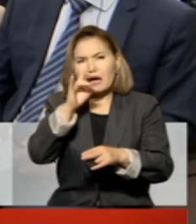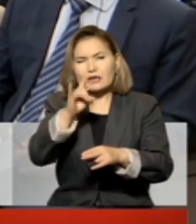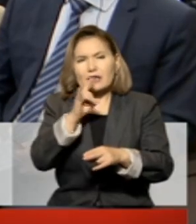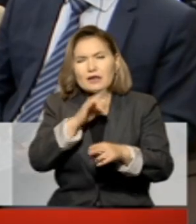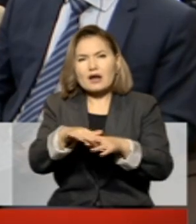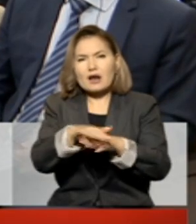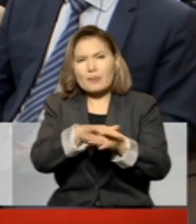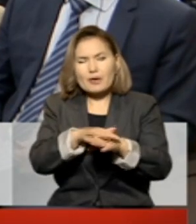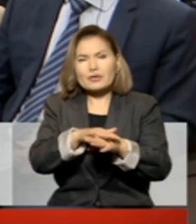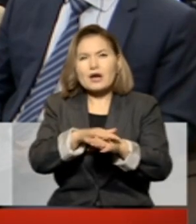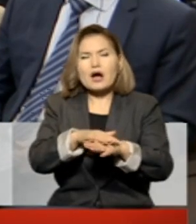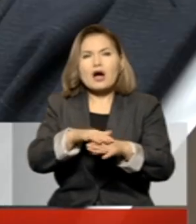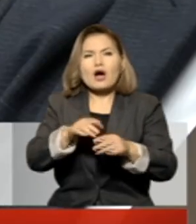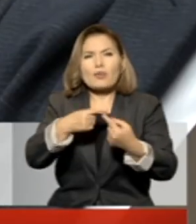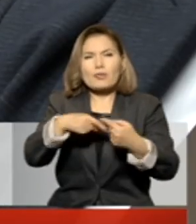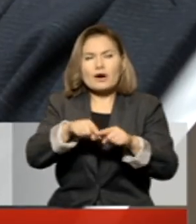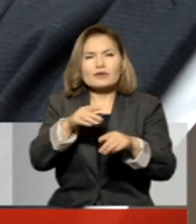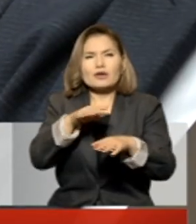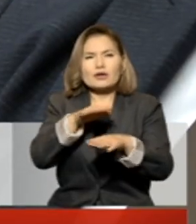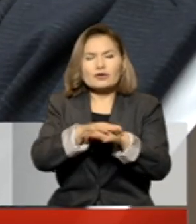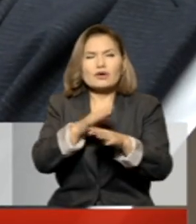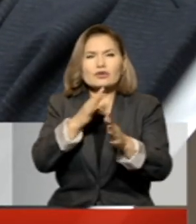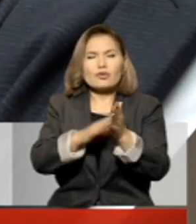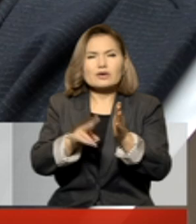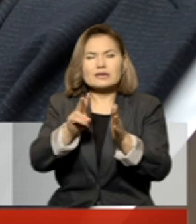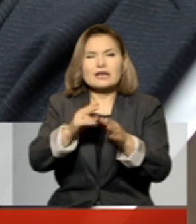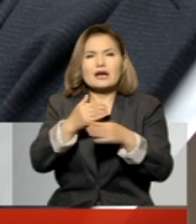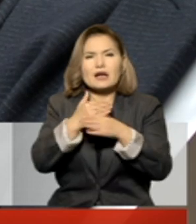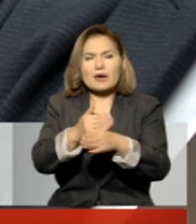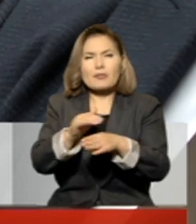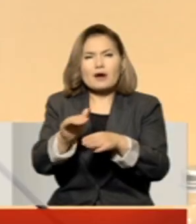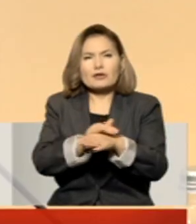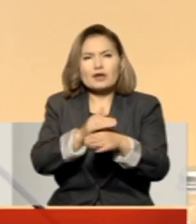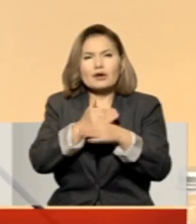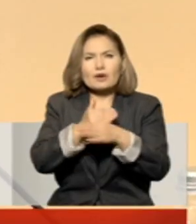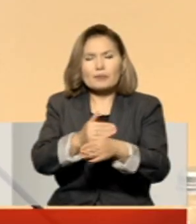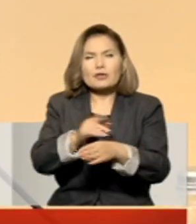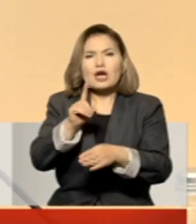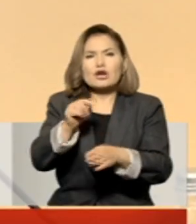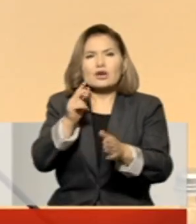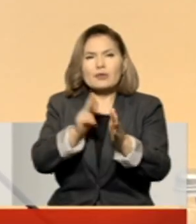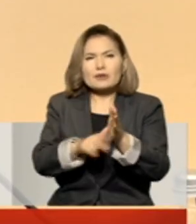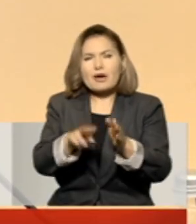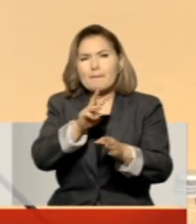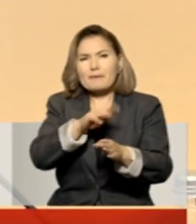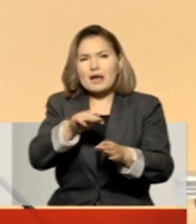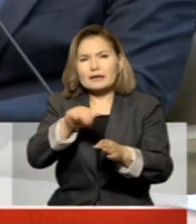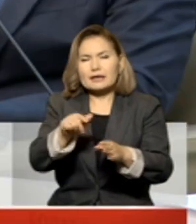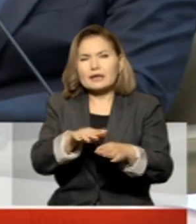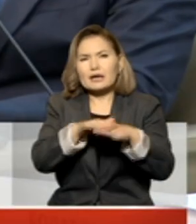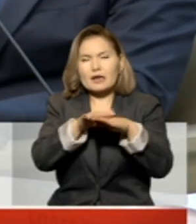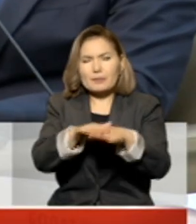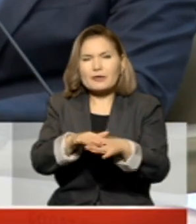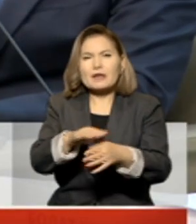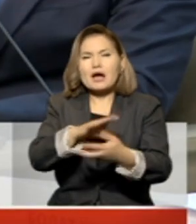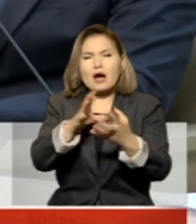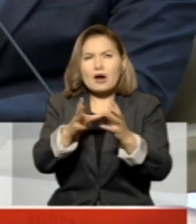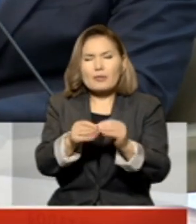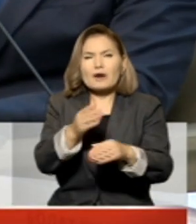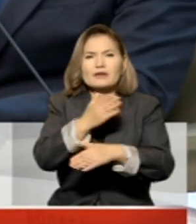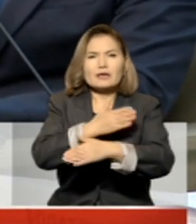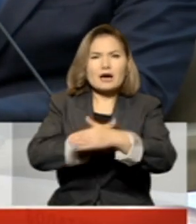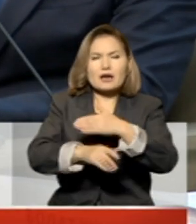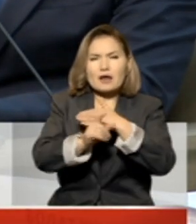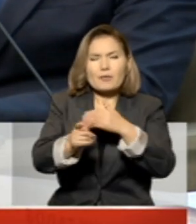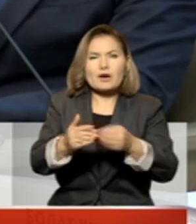Қазақстан халқына қоғамдық қоры 92 қайырымдылық бағдарламаның жүзеге асырылып, 180 миллиард теңгеге жуық жекелеген қайырымдылық